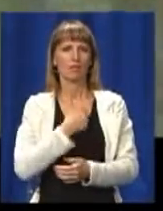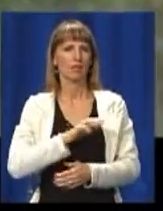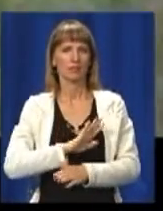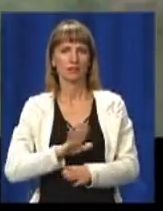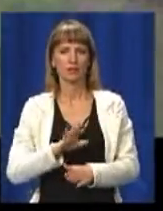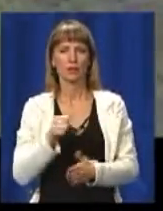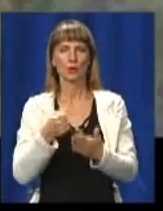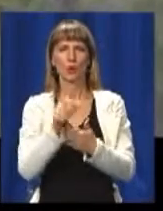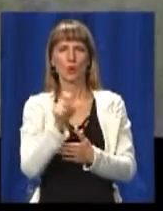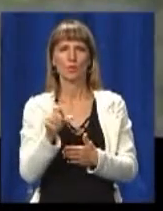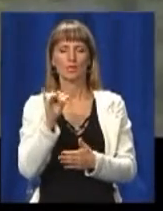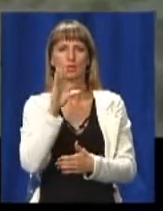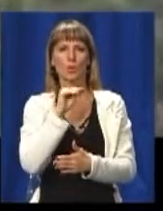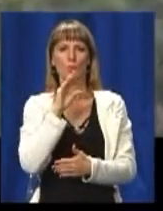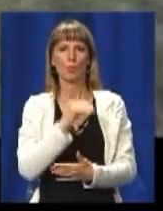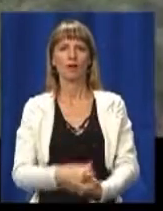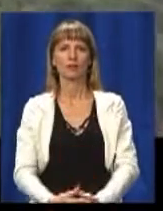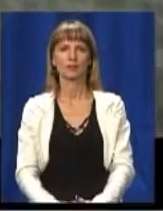агресивні до людей і собак.